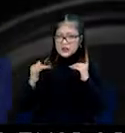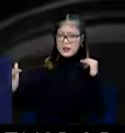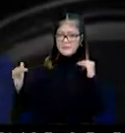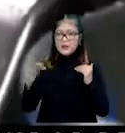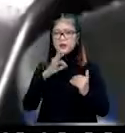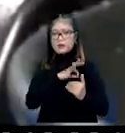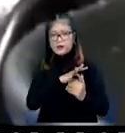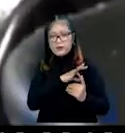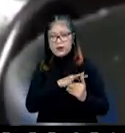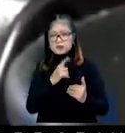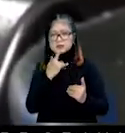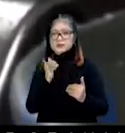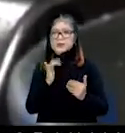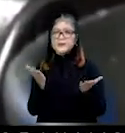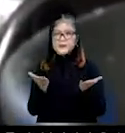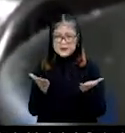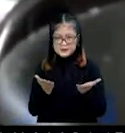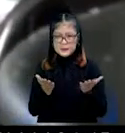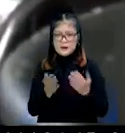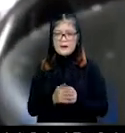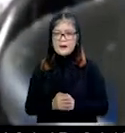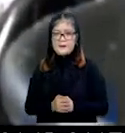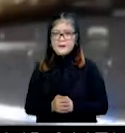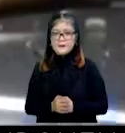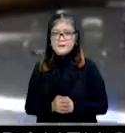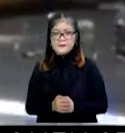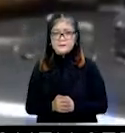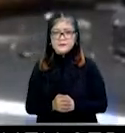kembali normal dari Jakarta Sofyan Firdaus news melaporkan